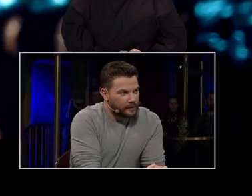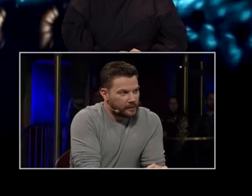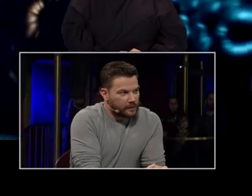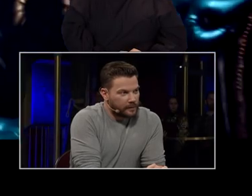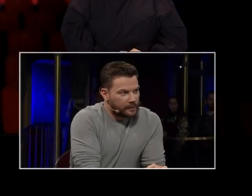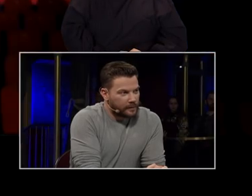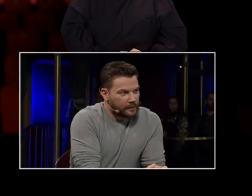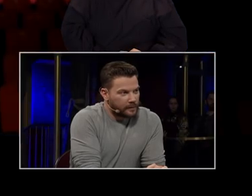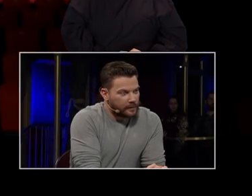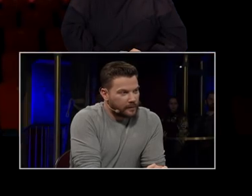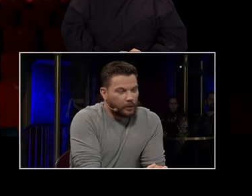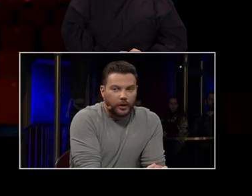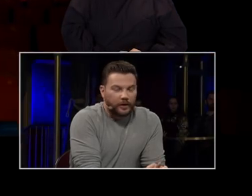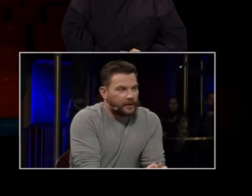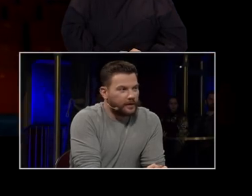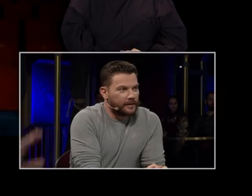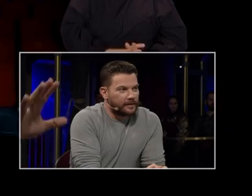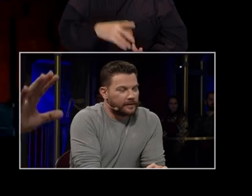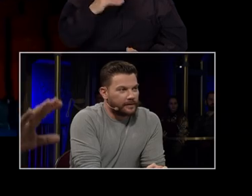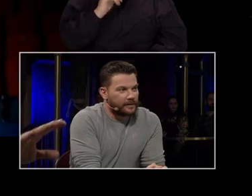aman vay.